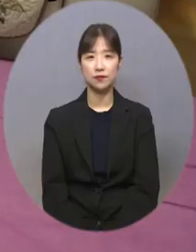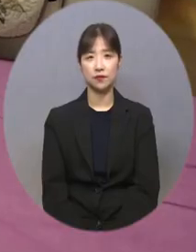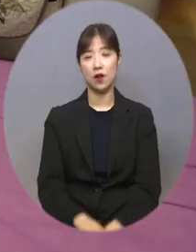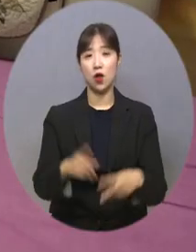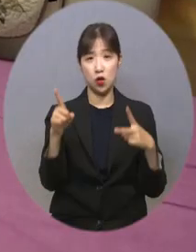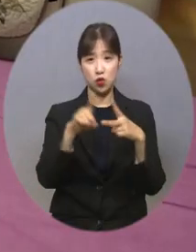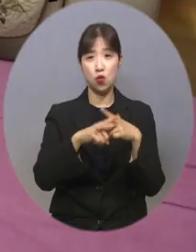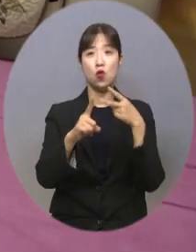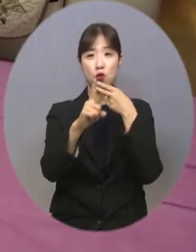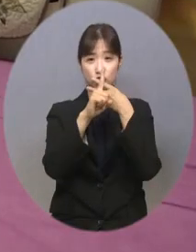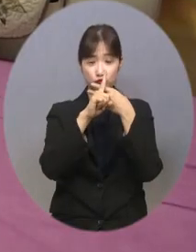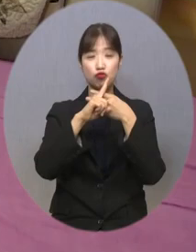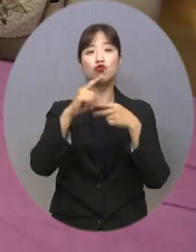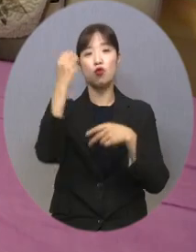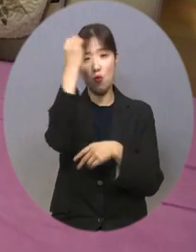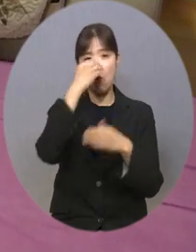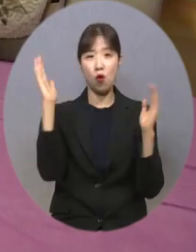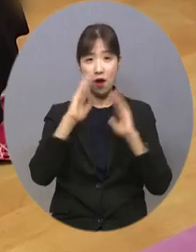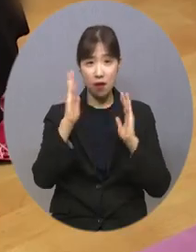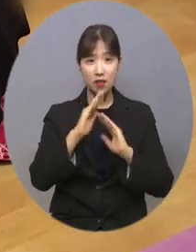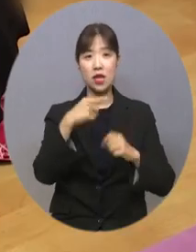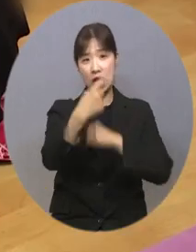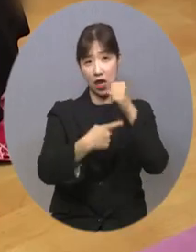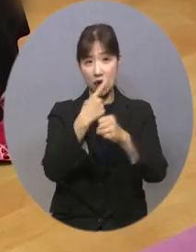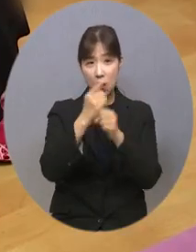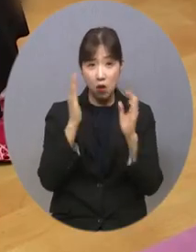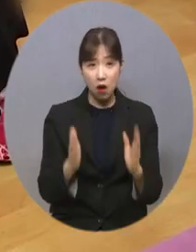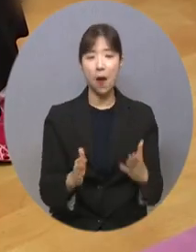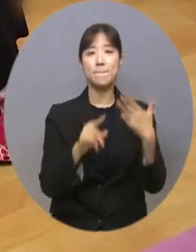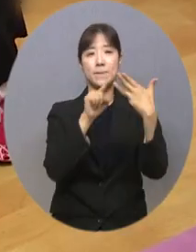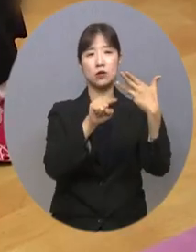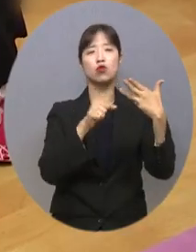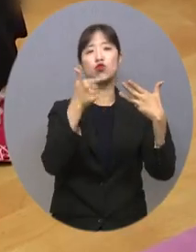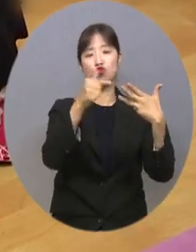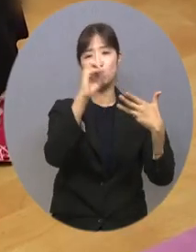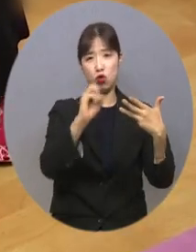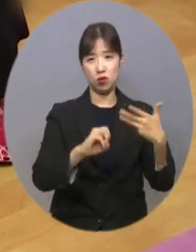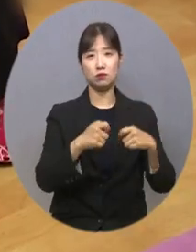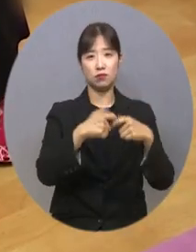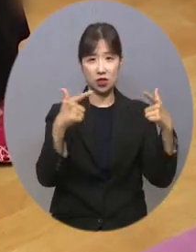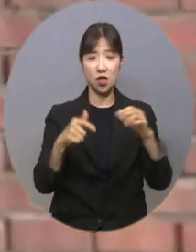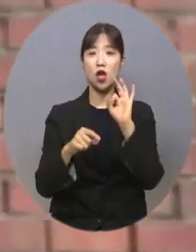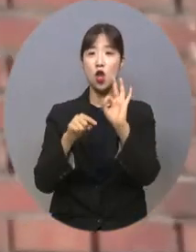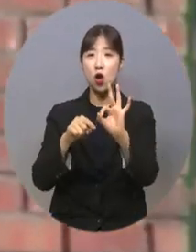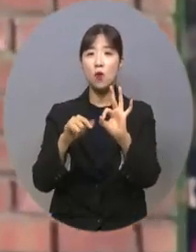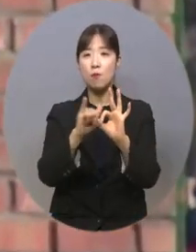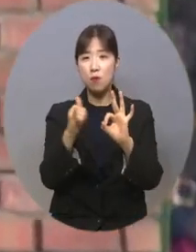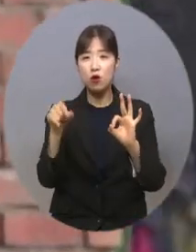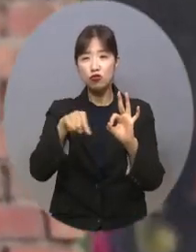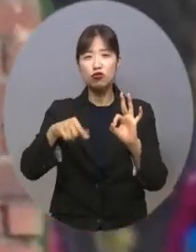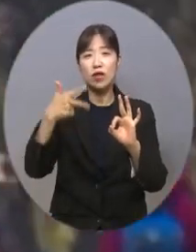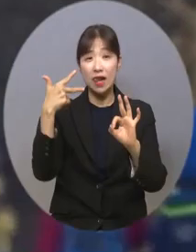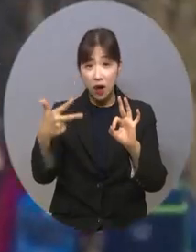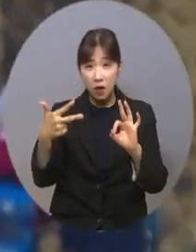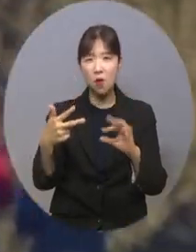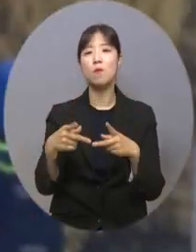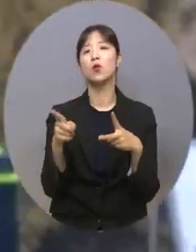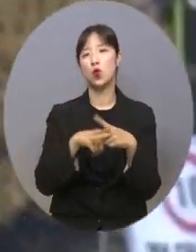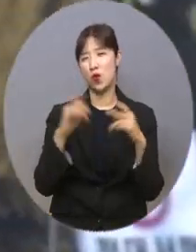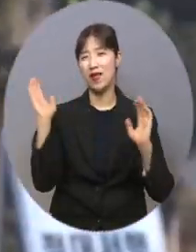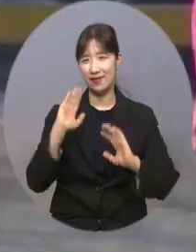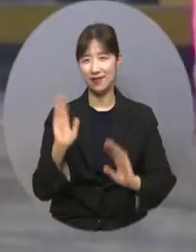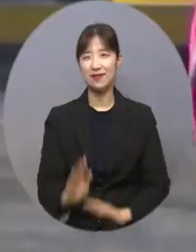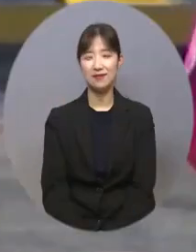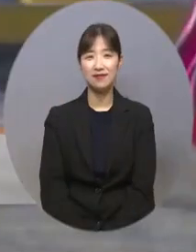초중고교 다문화 학생이 1년 새 8.6% 늘었고 다문화 학생 10명 중 7명은 초등학생인 것으로